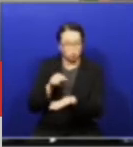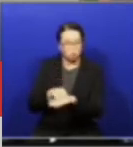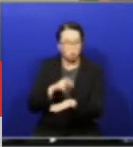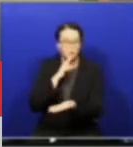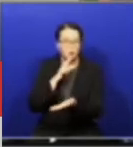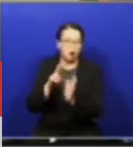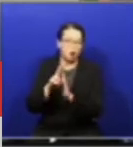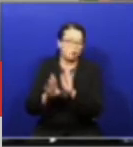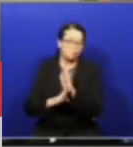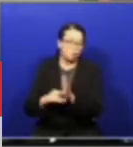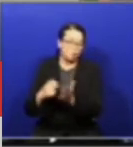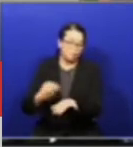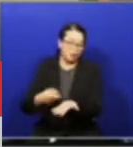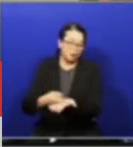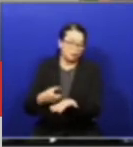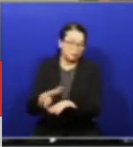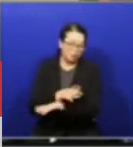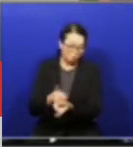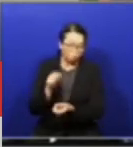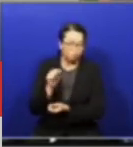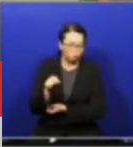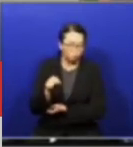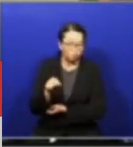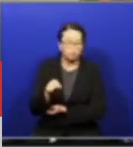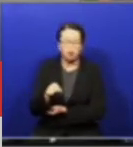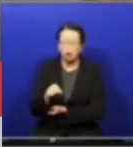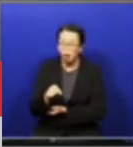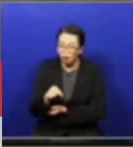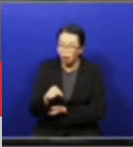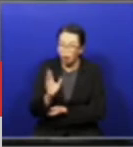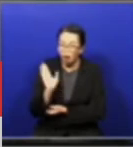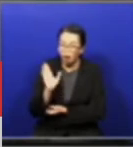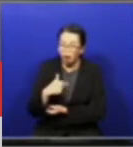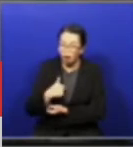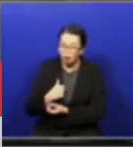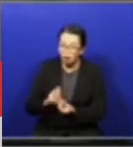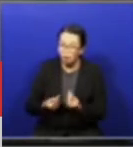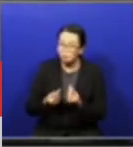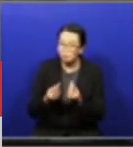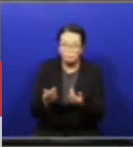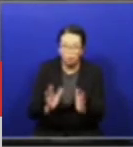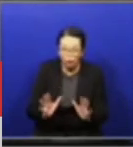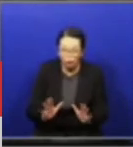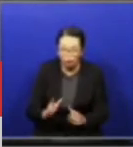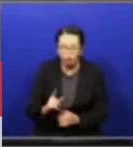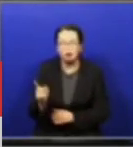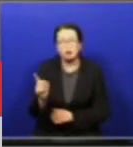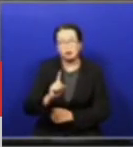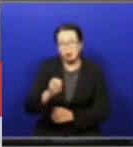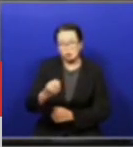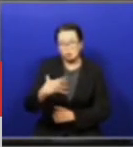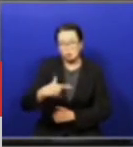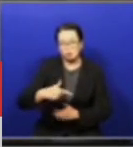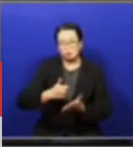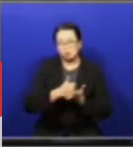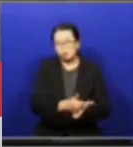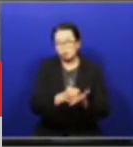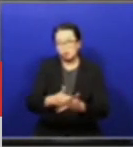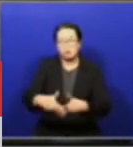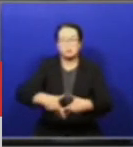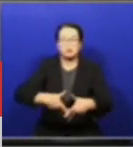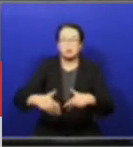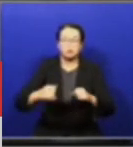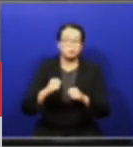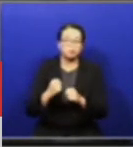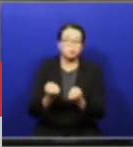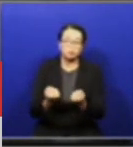คุณพระก็ช่วยไม่ได้ท่านประธานครับเพราะว่าอะไรรู้ไหมฮะนี่นะฮะโยนกันไปมารัฐบาลลุงตู่นี่แหละไหนบอกจะช่วยประชาชนไงฮะสุดท้ายสำนักงานประกันสังค